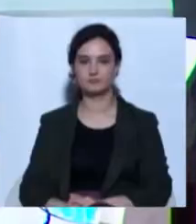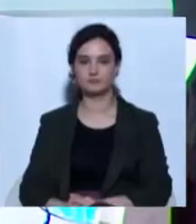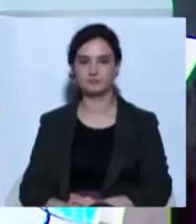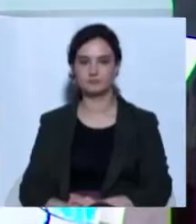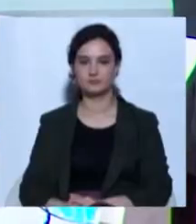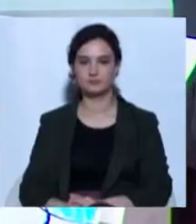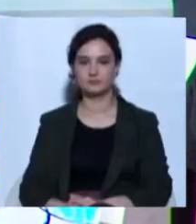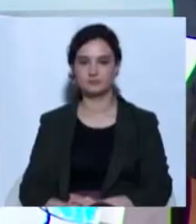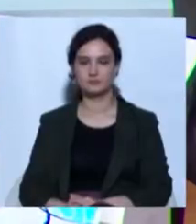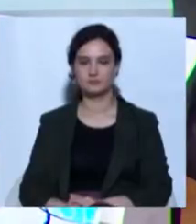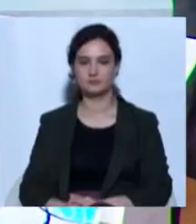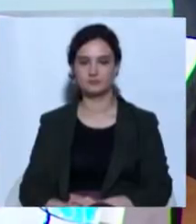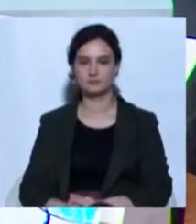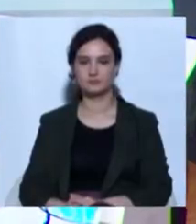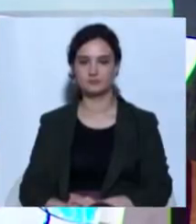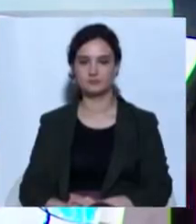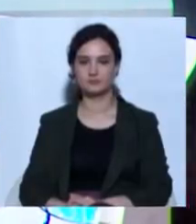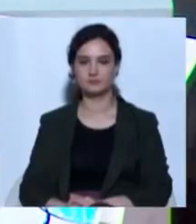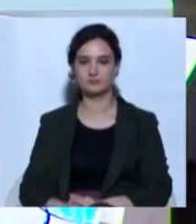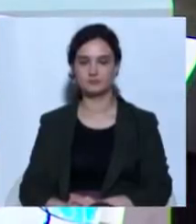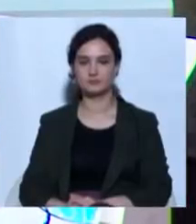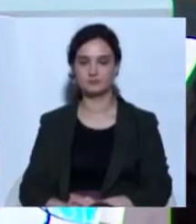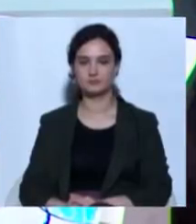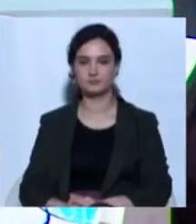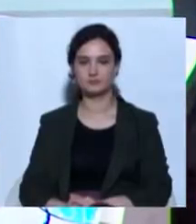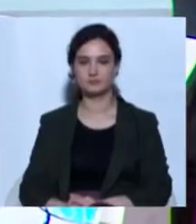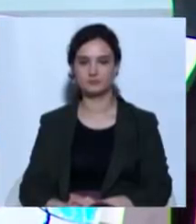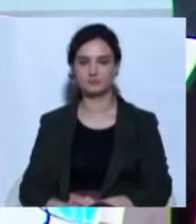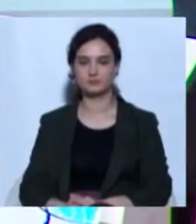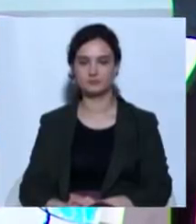აი ასე გავაკეთეთ ამ ერთი წამი.